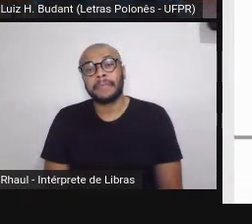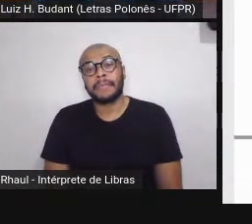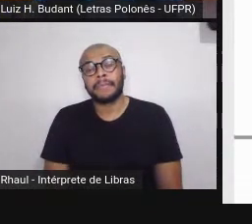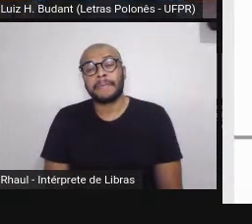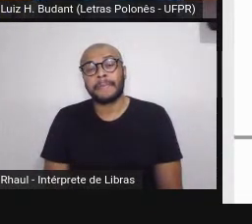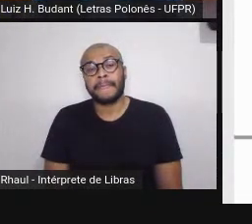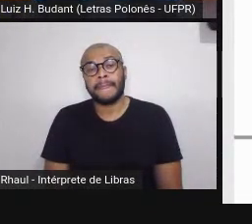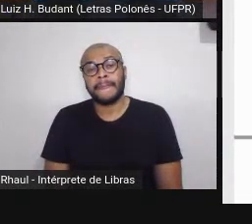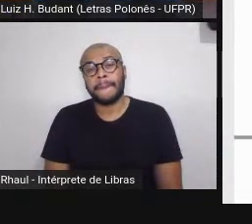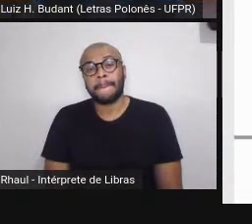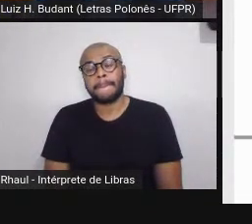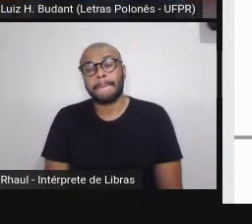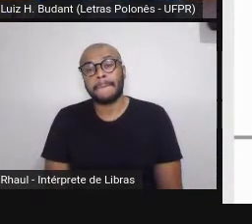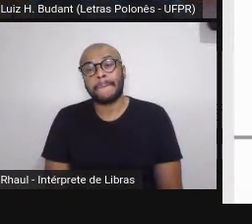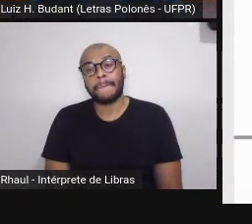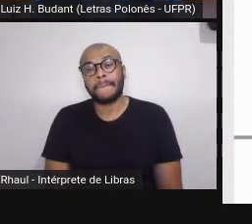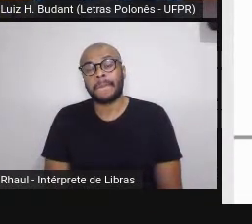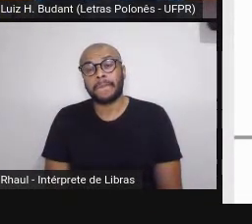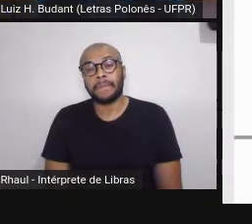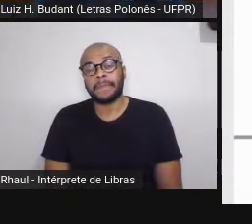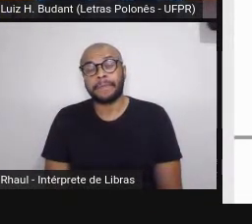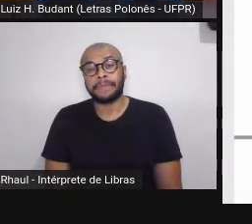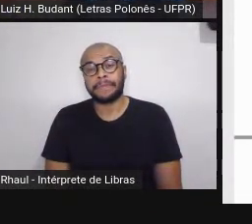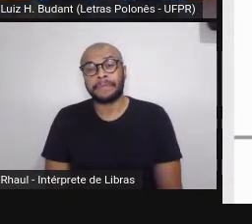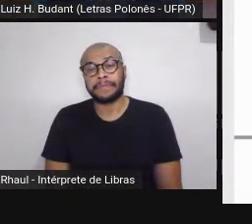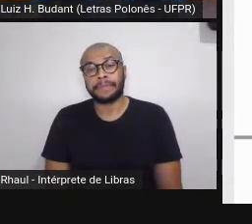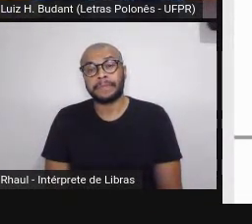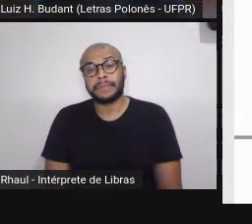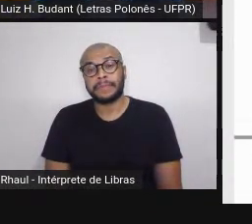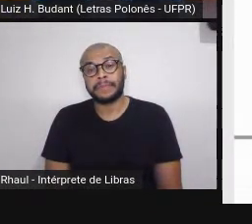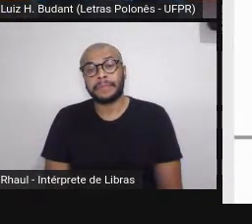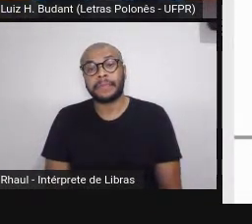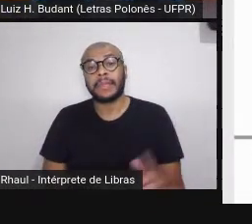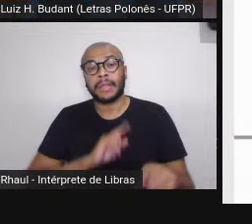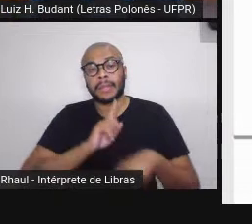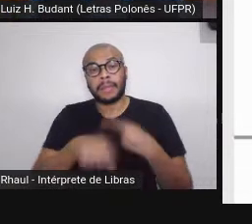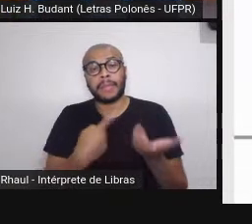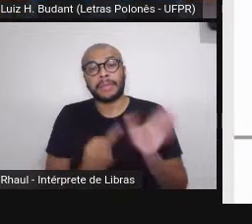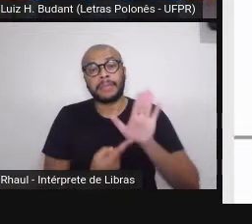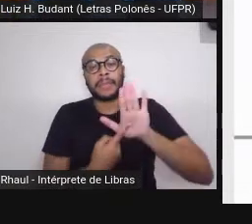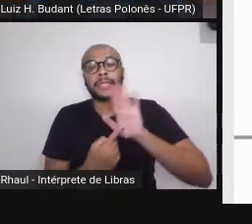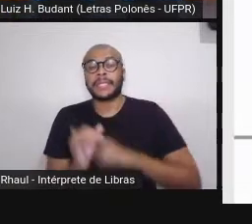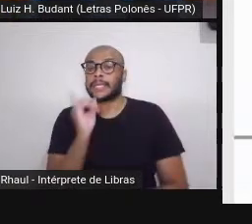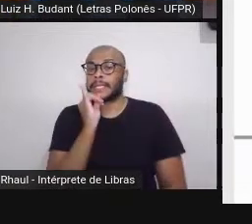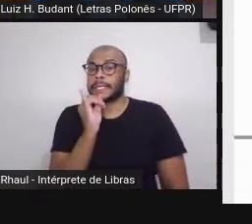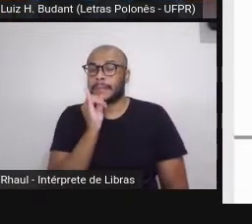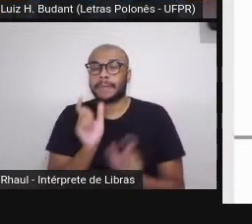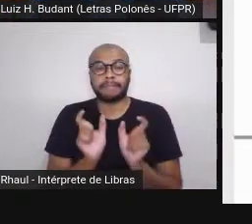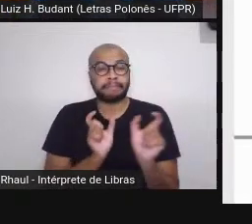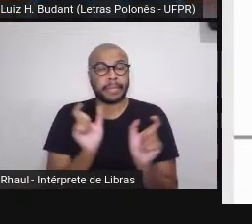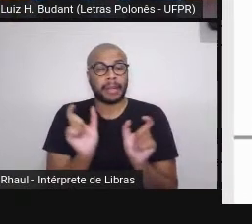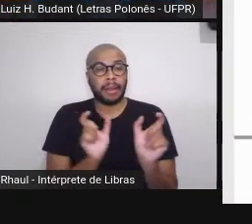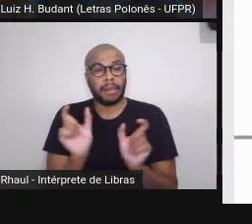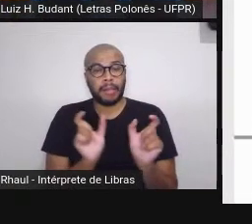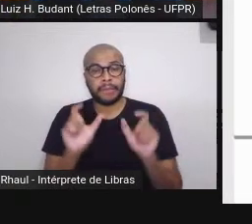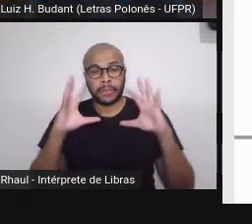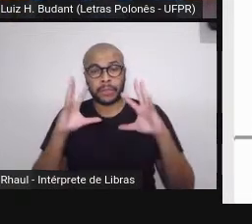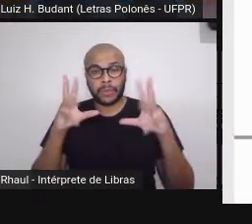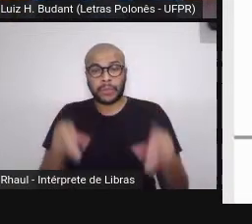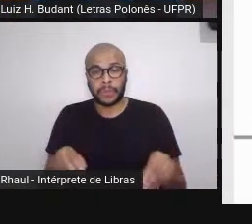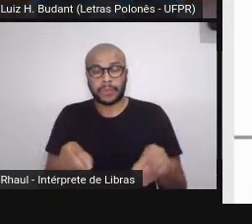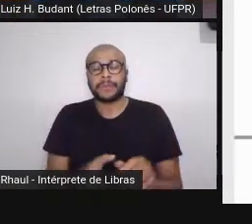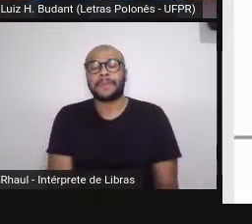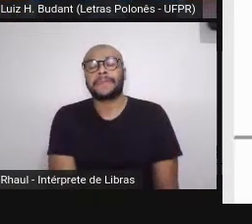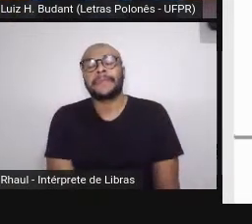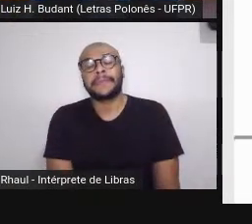declinar como Niebieska, como Niska e como Wąska. E depois ela traz os exemplos dessas palavras declinadas todas. To jest